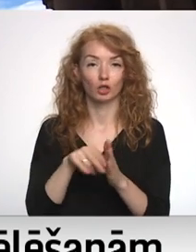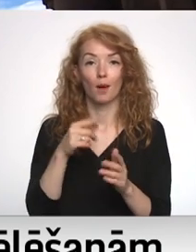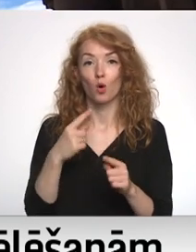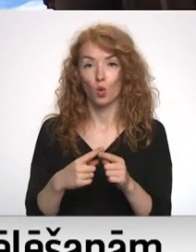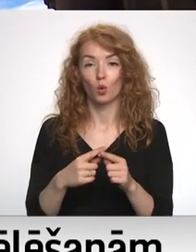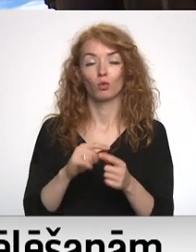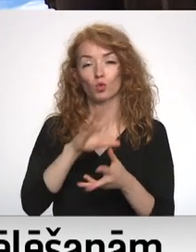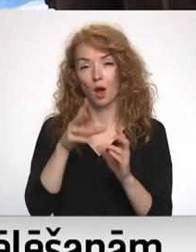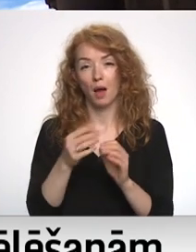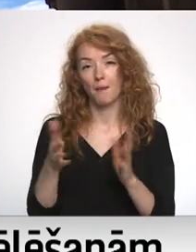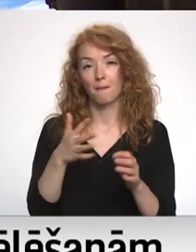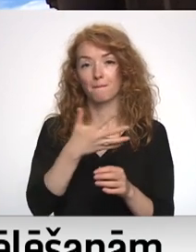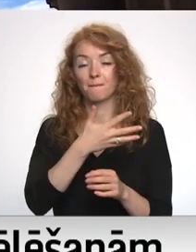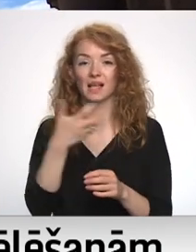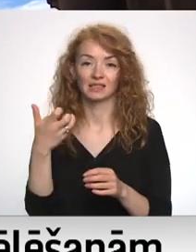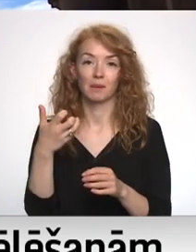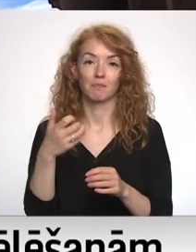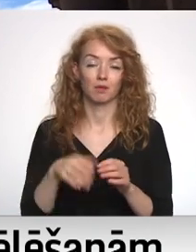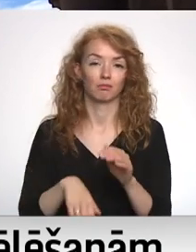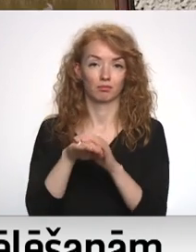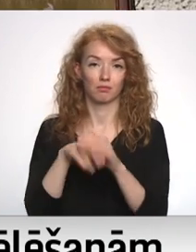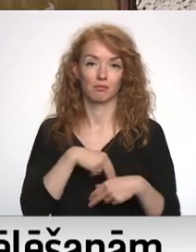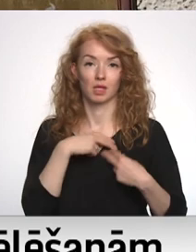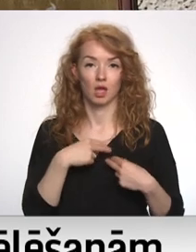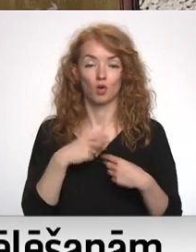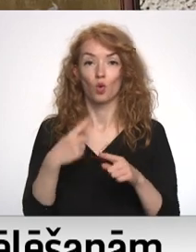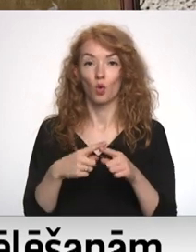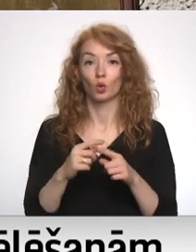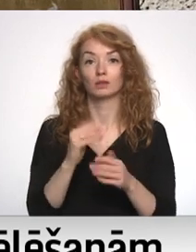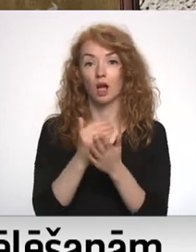mazākā 500 biedru. Sarakstu pieteikšana turpināsies